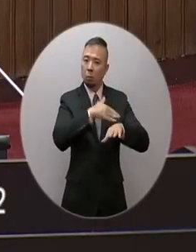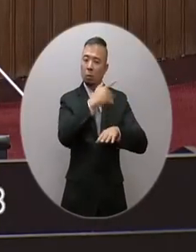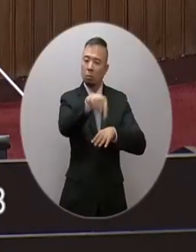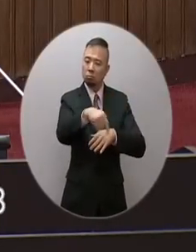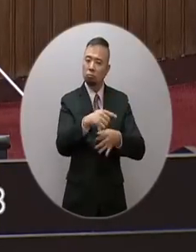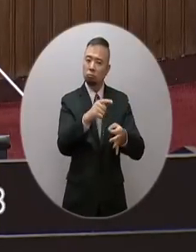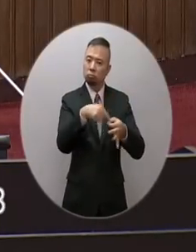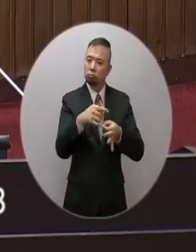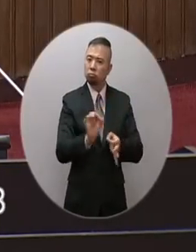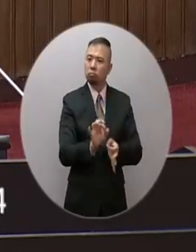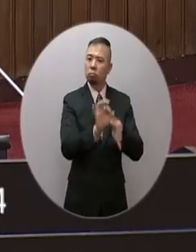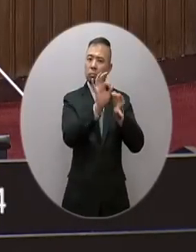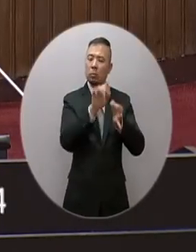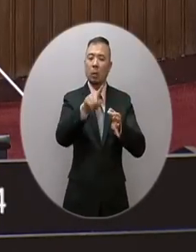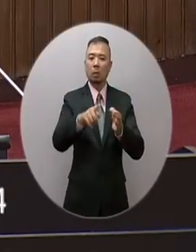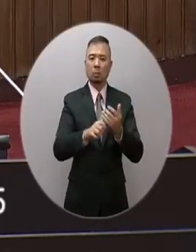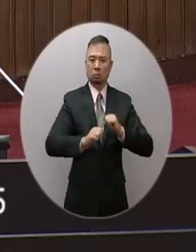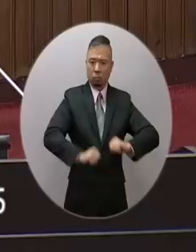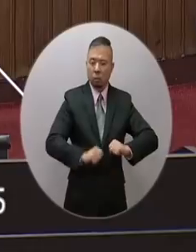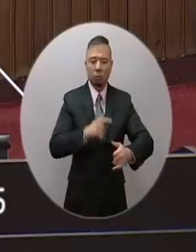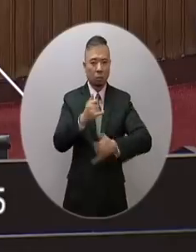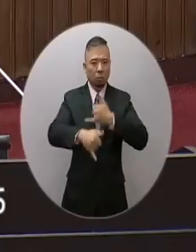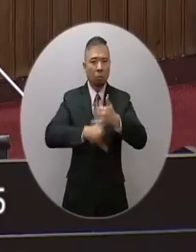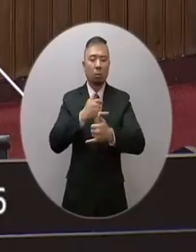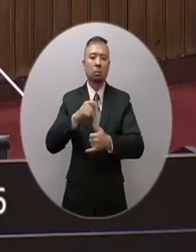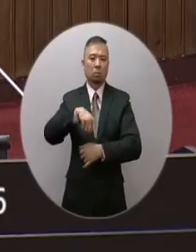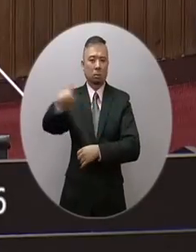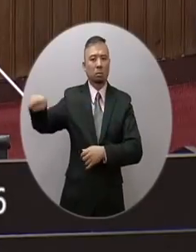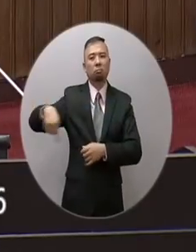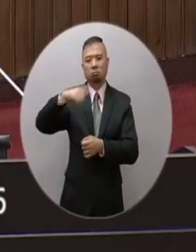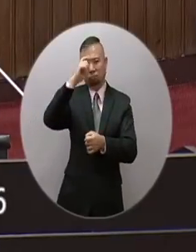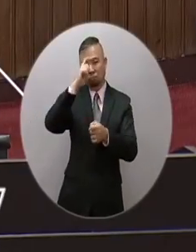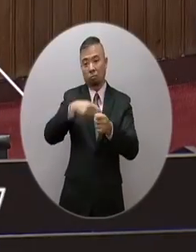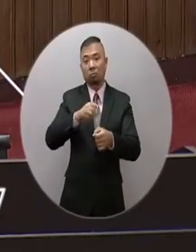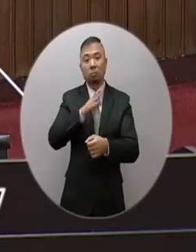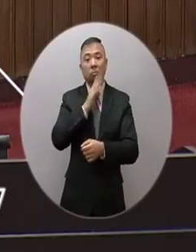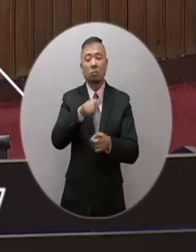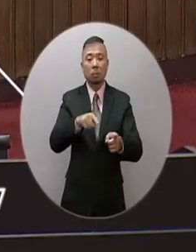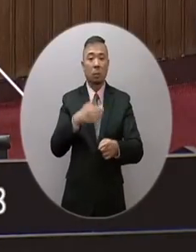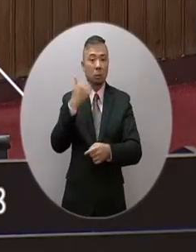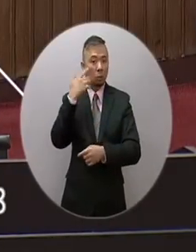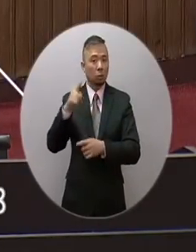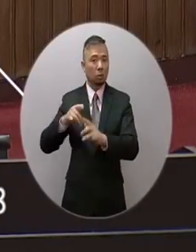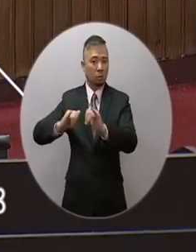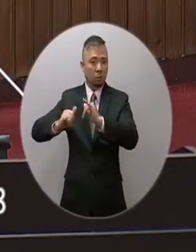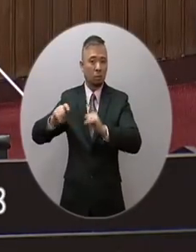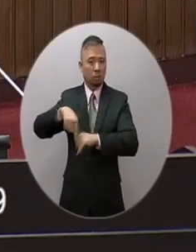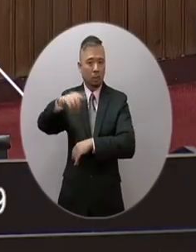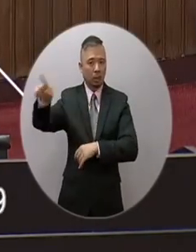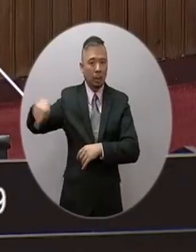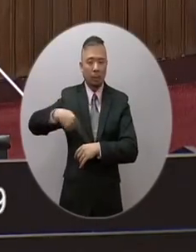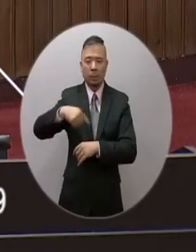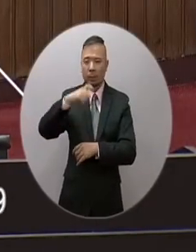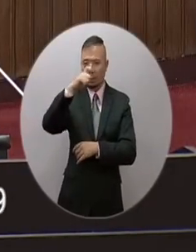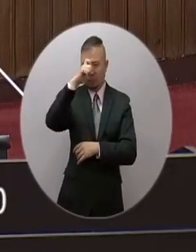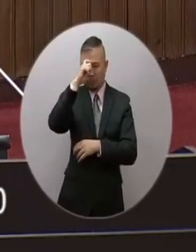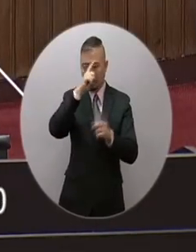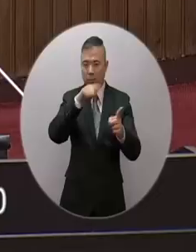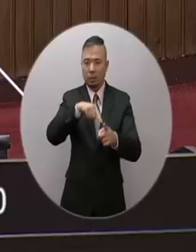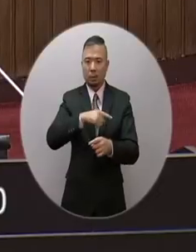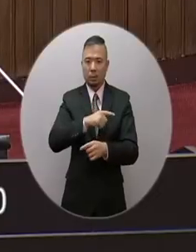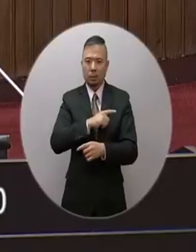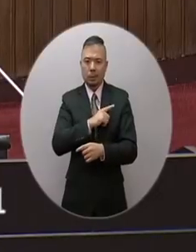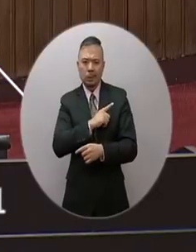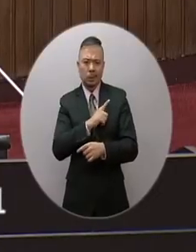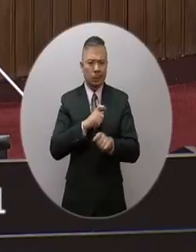民最大的目的。当大陆以对台新思维提出废台或对台